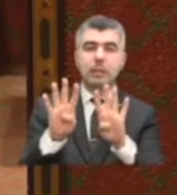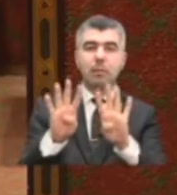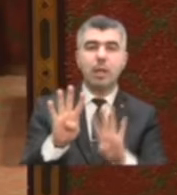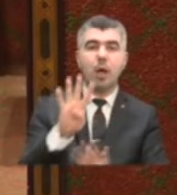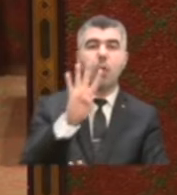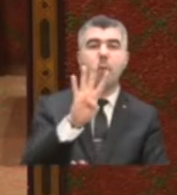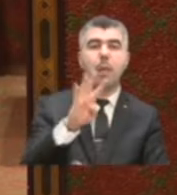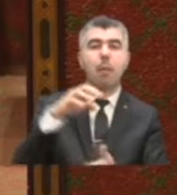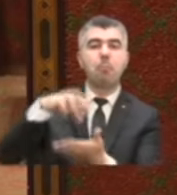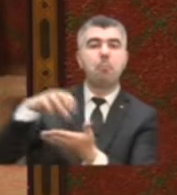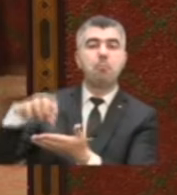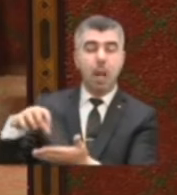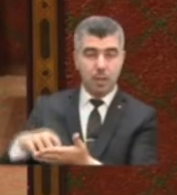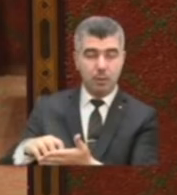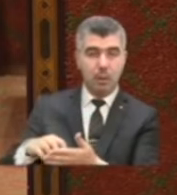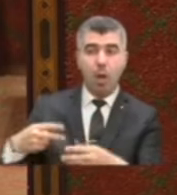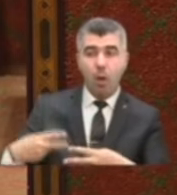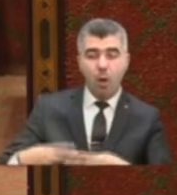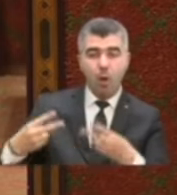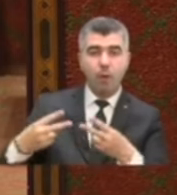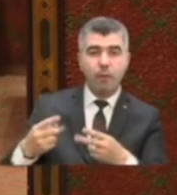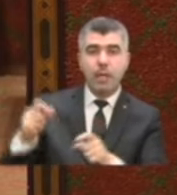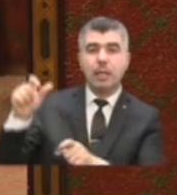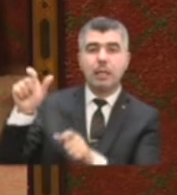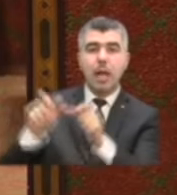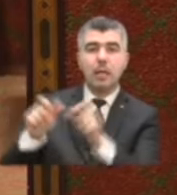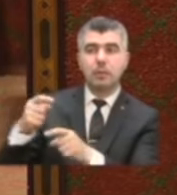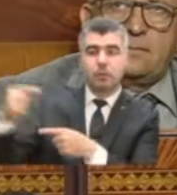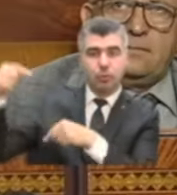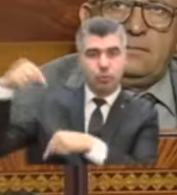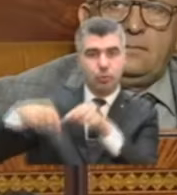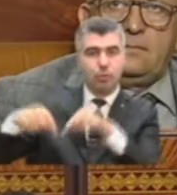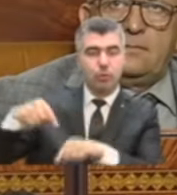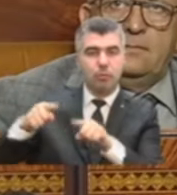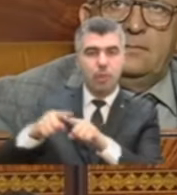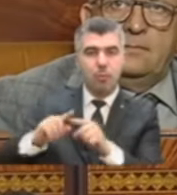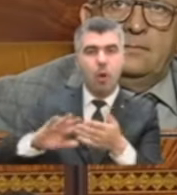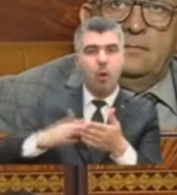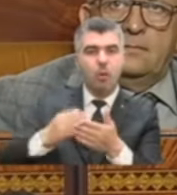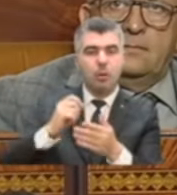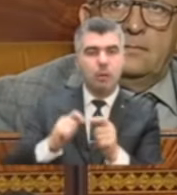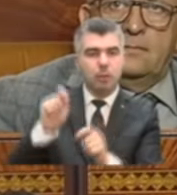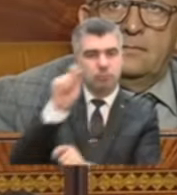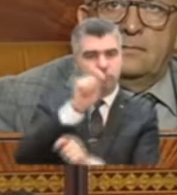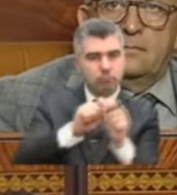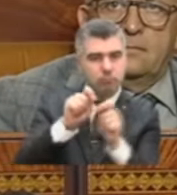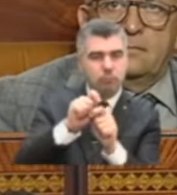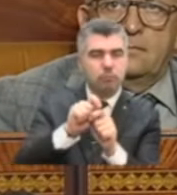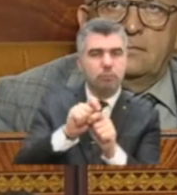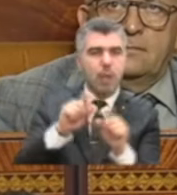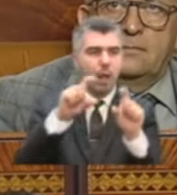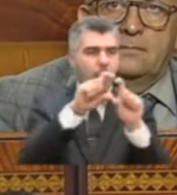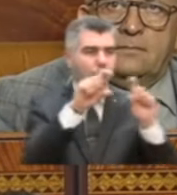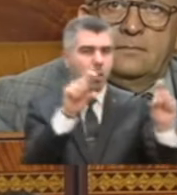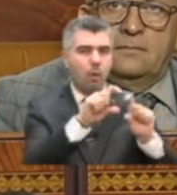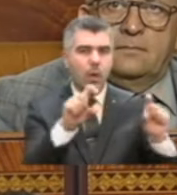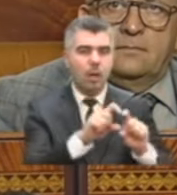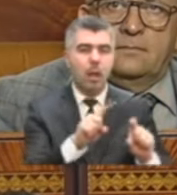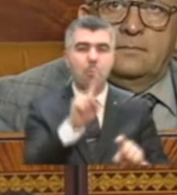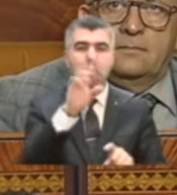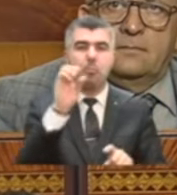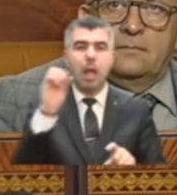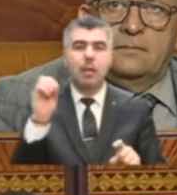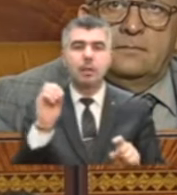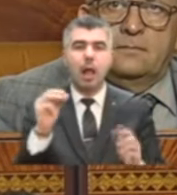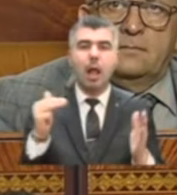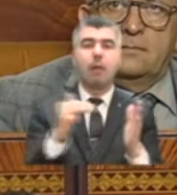بلد. يقدمون للجمهور المعرض عرضا وثائقيا تاريخيا يتجاوز فيه عدد العناوين المعروضه 100,000